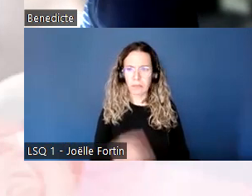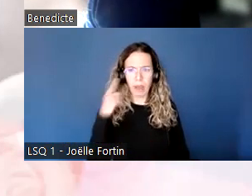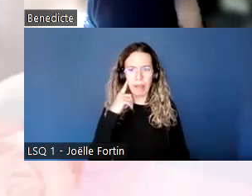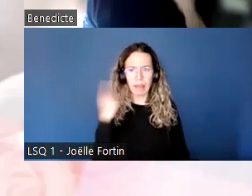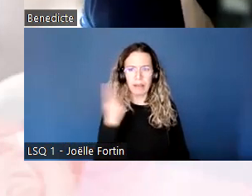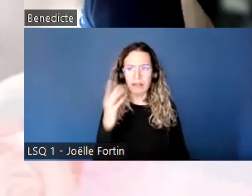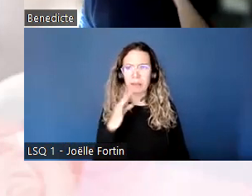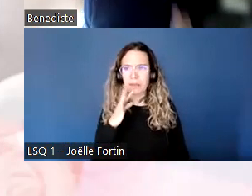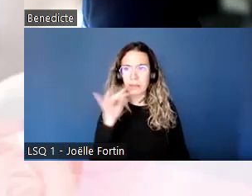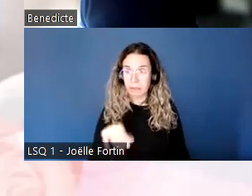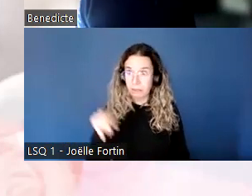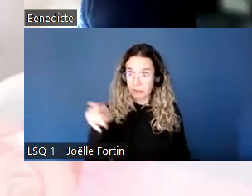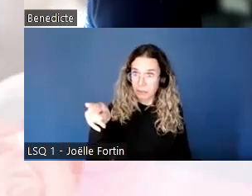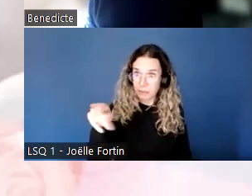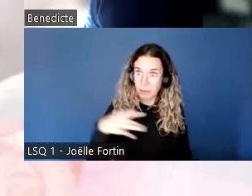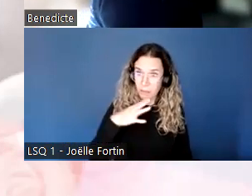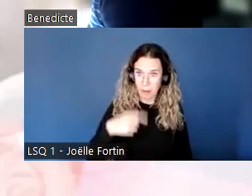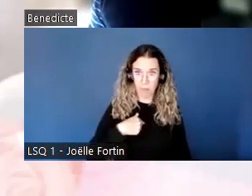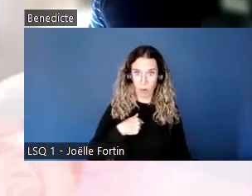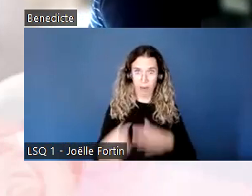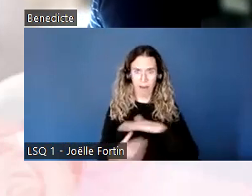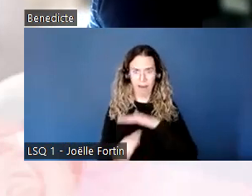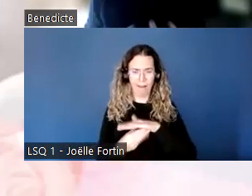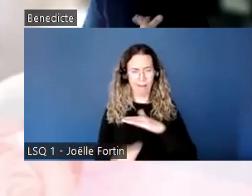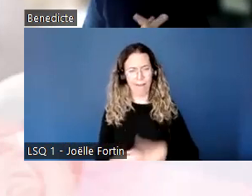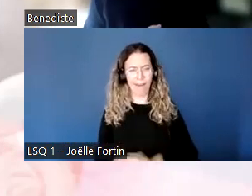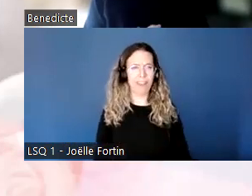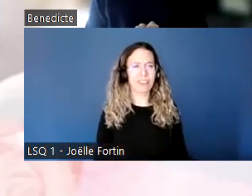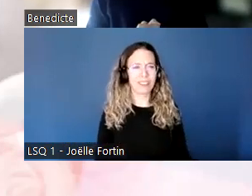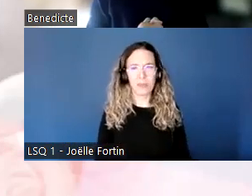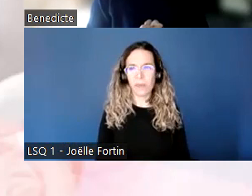It was you. It was the recorded you. It was a ghost Ryan.